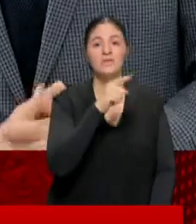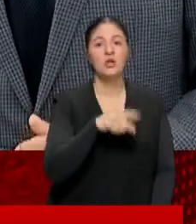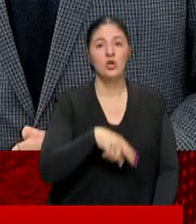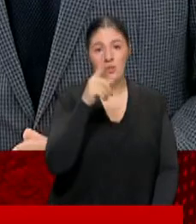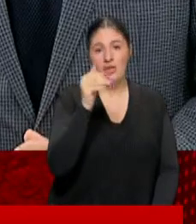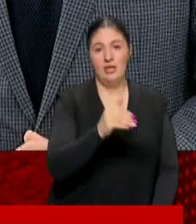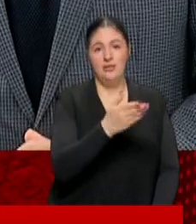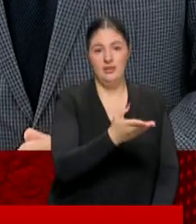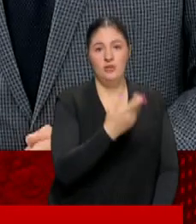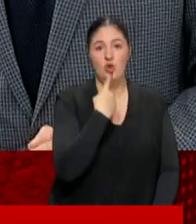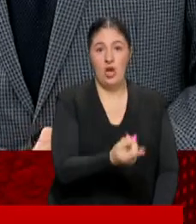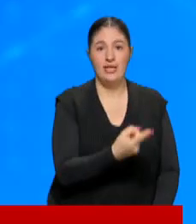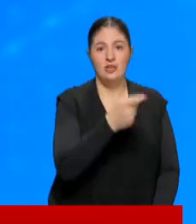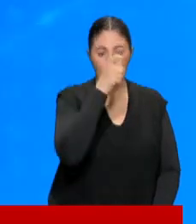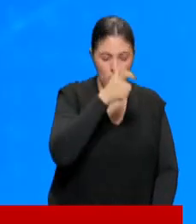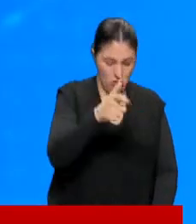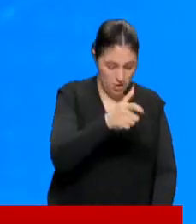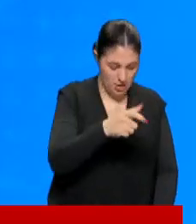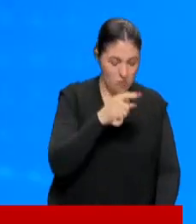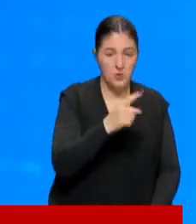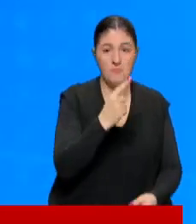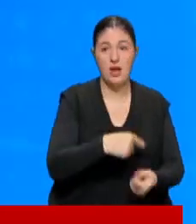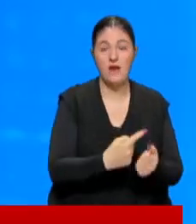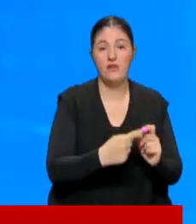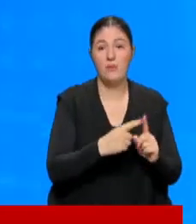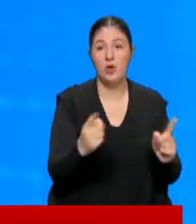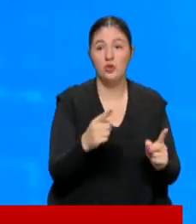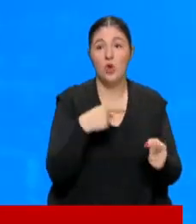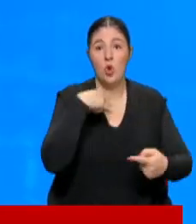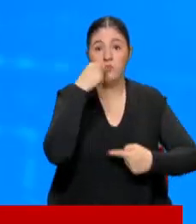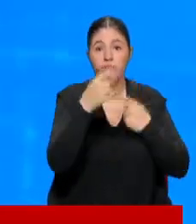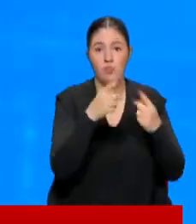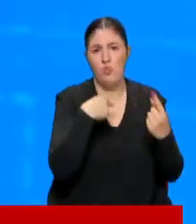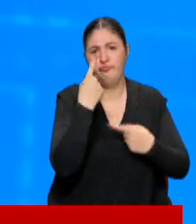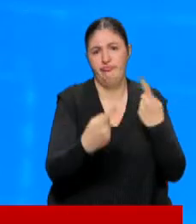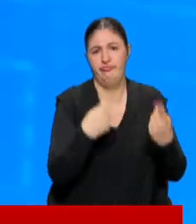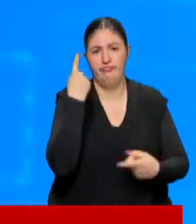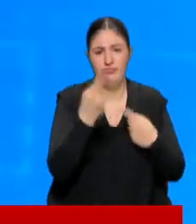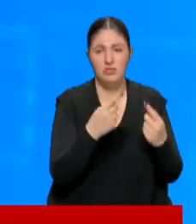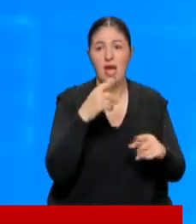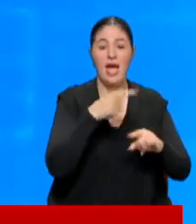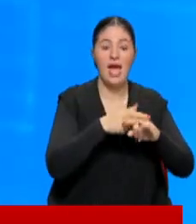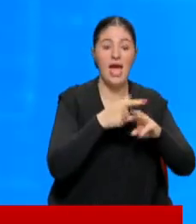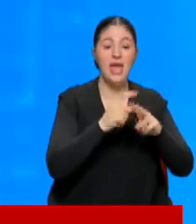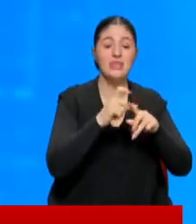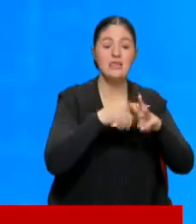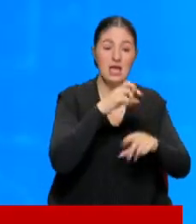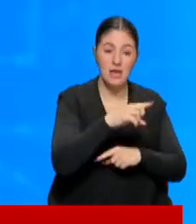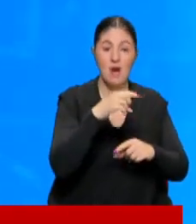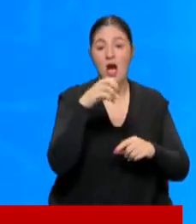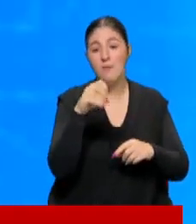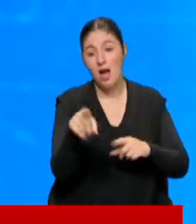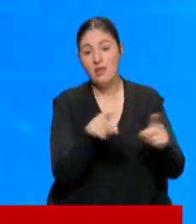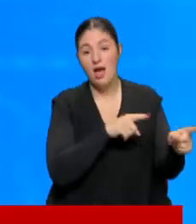gündeme getirdin Türkiye bu bir hafta boyunca da Aslında onu konuştu hedep ve AK Parti